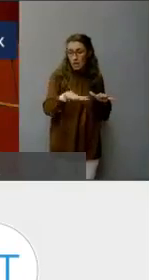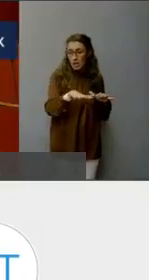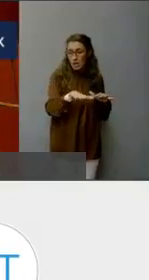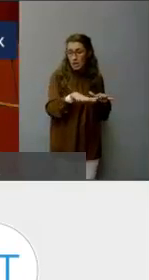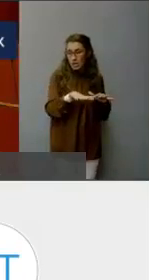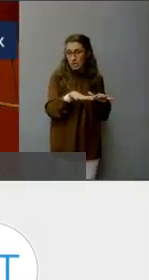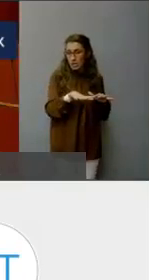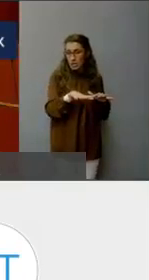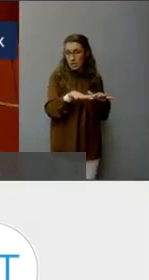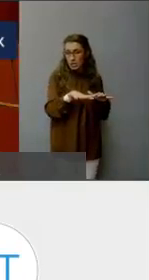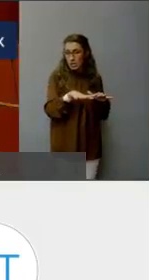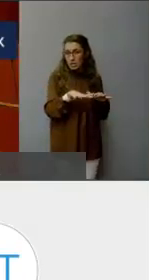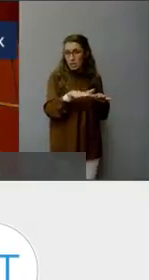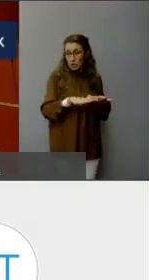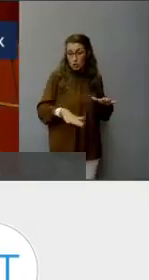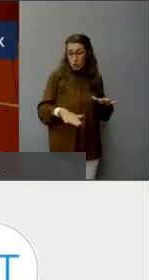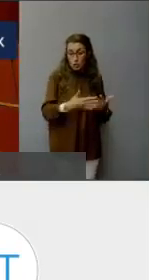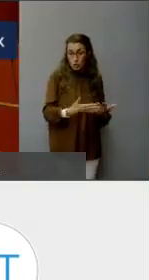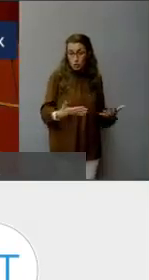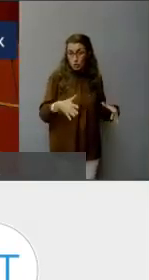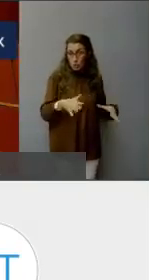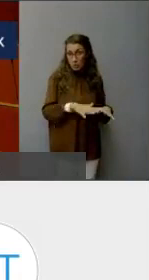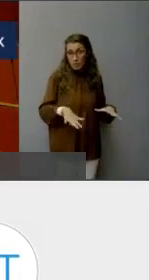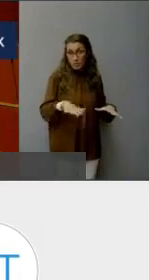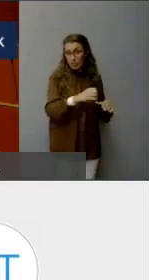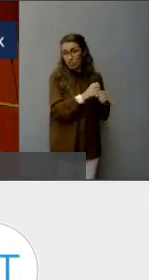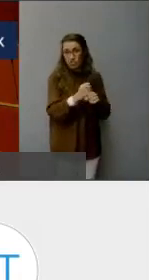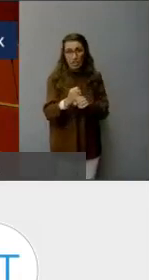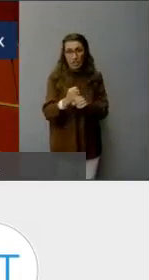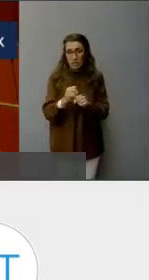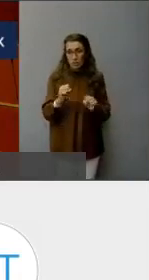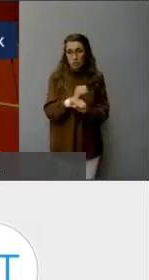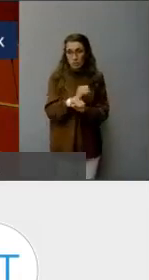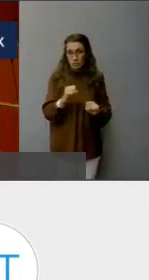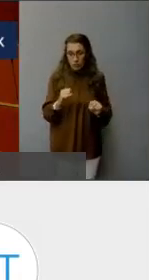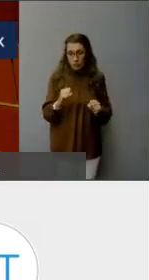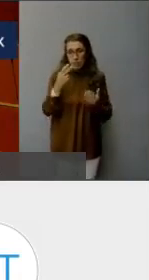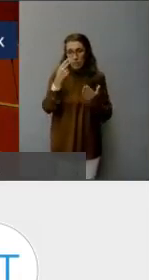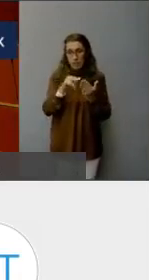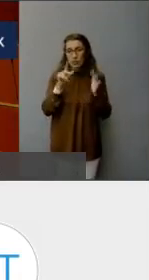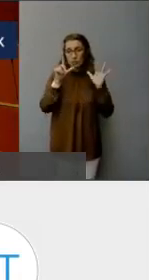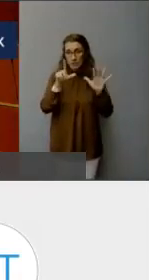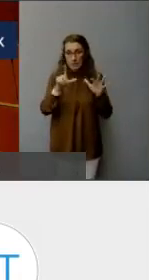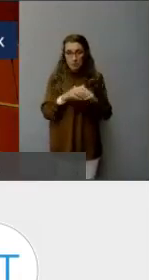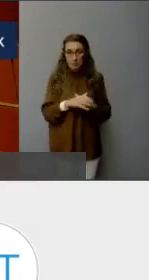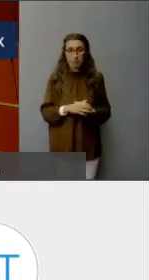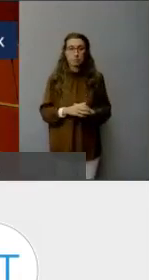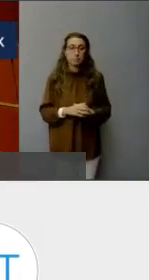la superficie qua siamo a l'emendamento sai emendamento 7